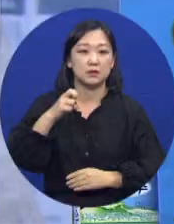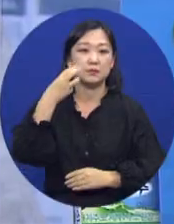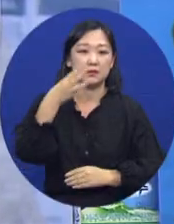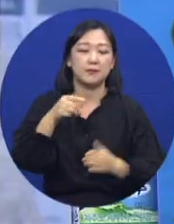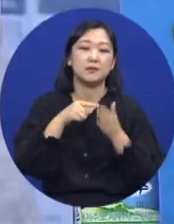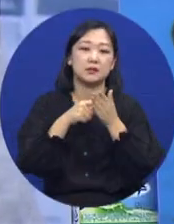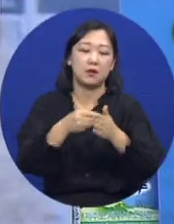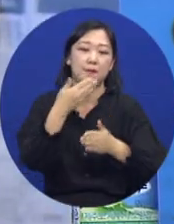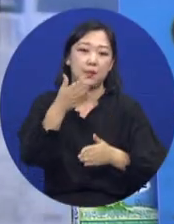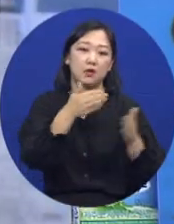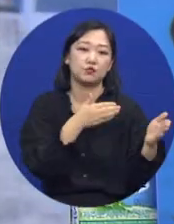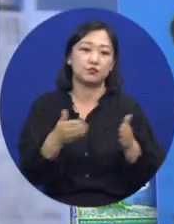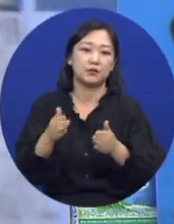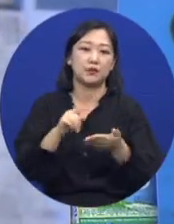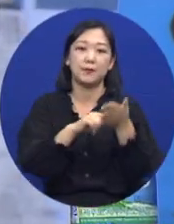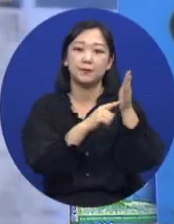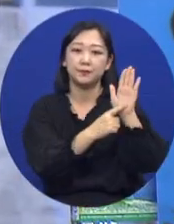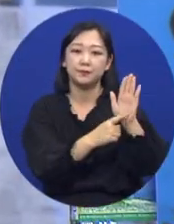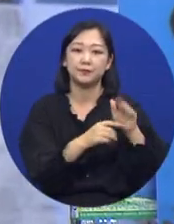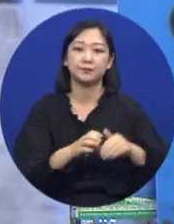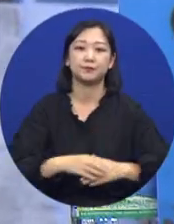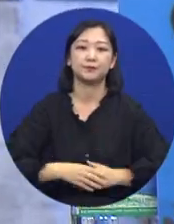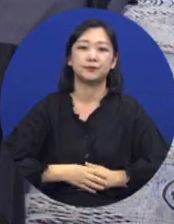수 있도록 준비해야 한다고 밝혔습니다.